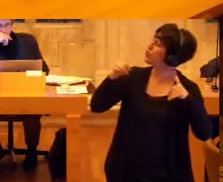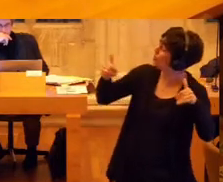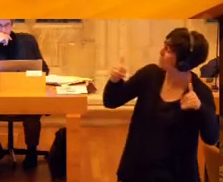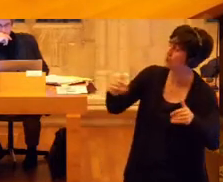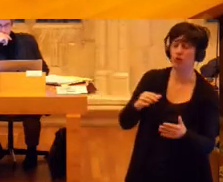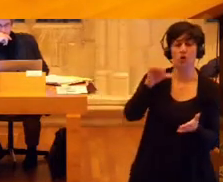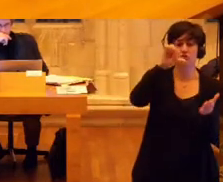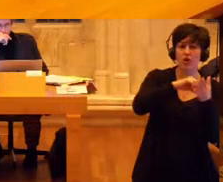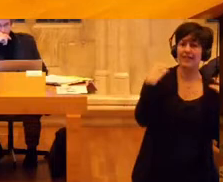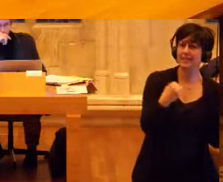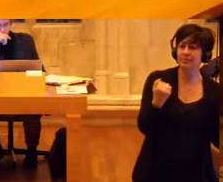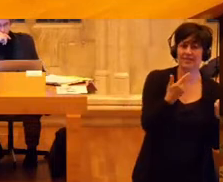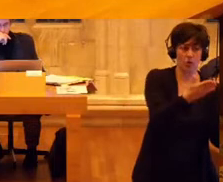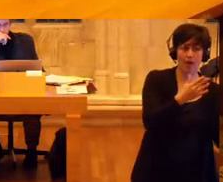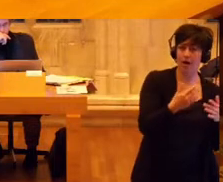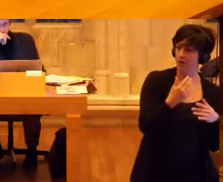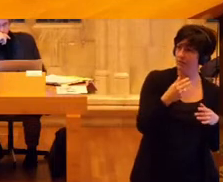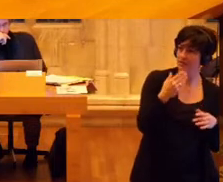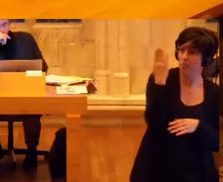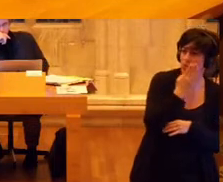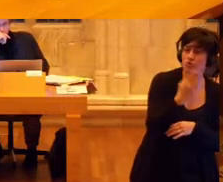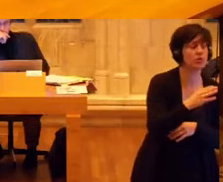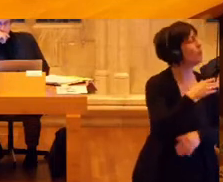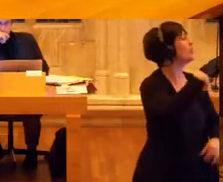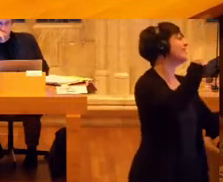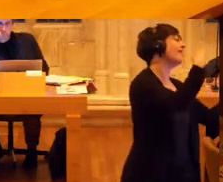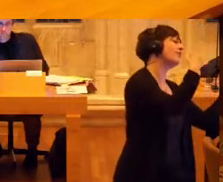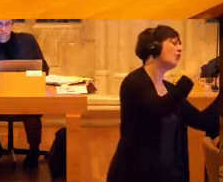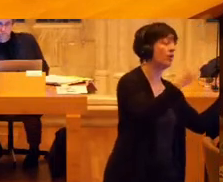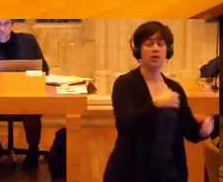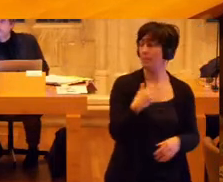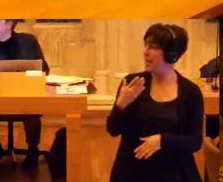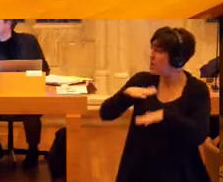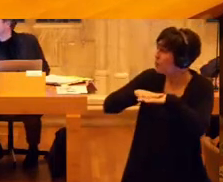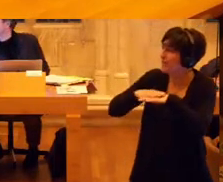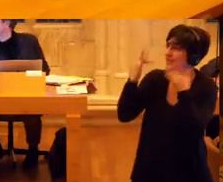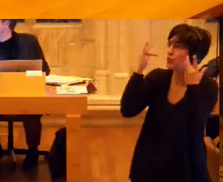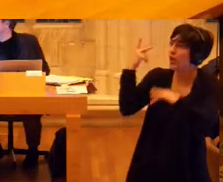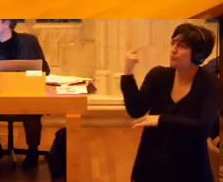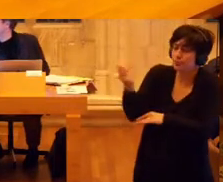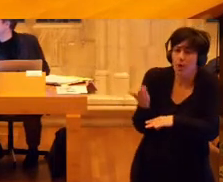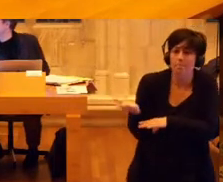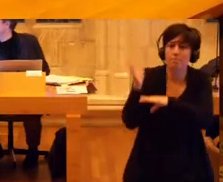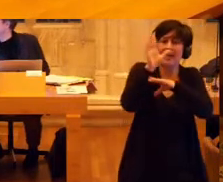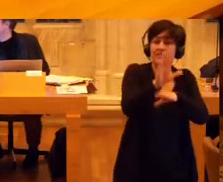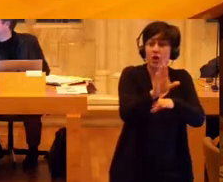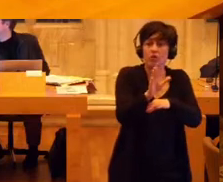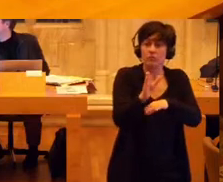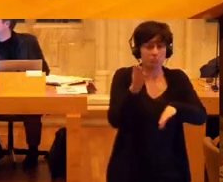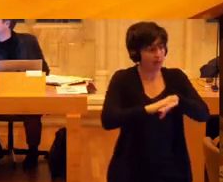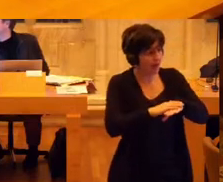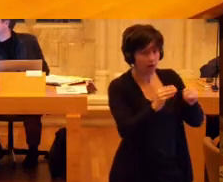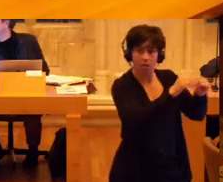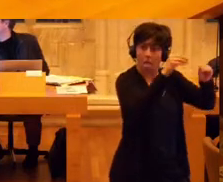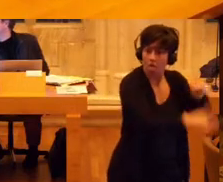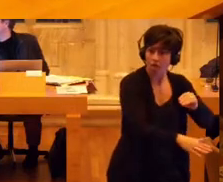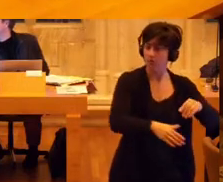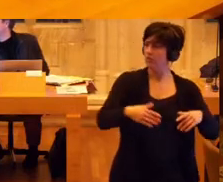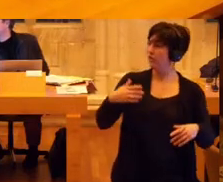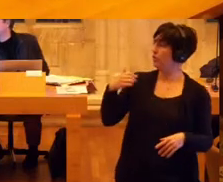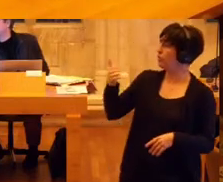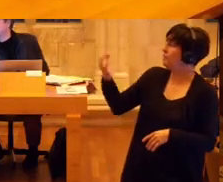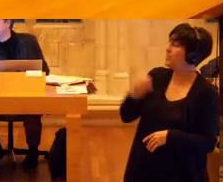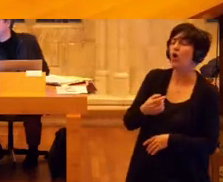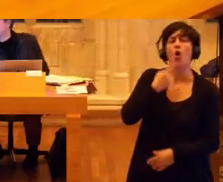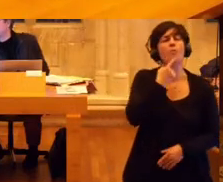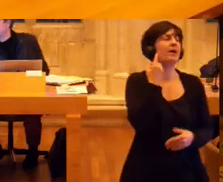absolument cruciale. Mais on est d'accord, monsieur Lecoutour, on est d'accord. Que vous puissiez présenter la politique culturelle sans en parler. Vous allez dire que vous vous parlez tout le temps,